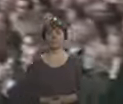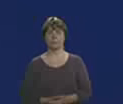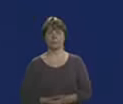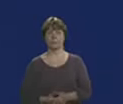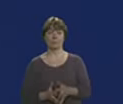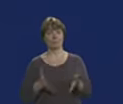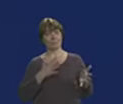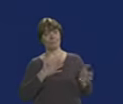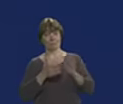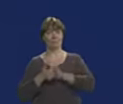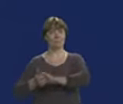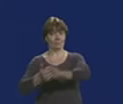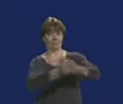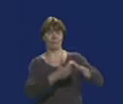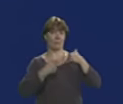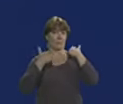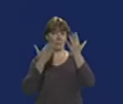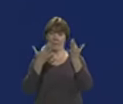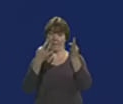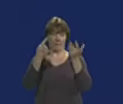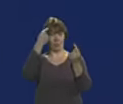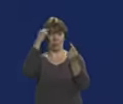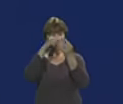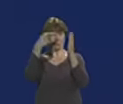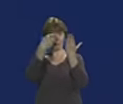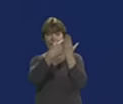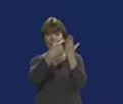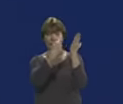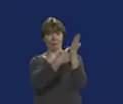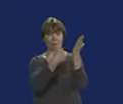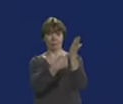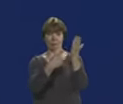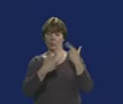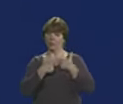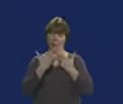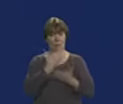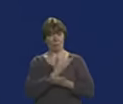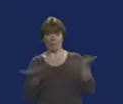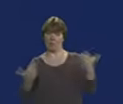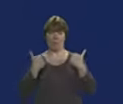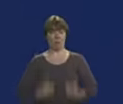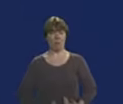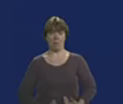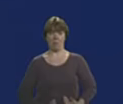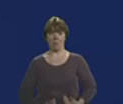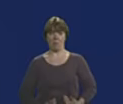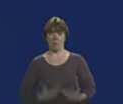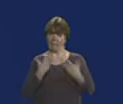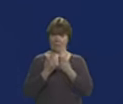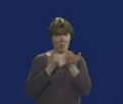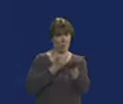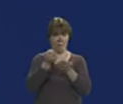Alors voilà, mes chers amis, sur tous ces sujets, je veux jouer avec vous carte sur table. Je veux donner des